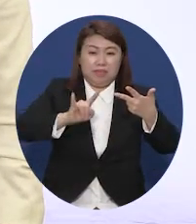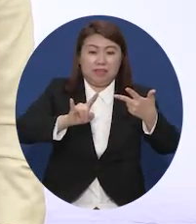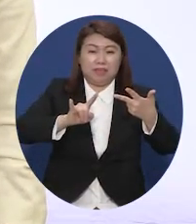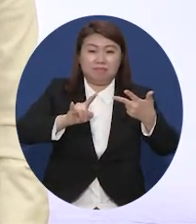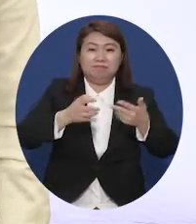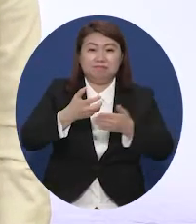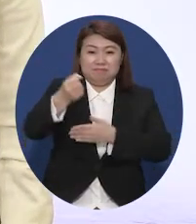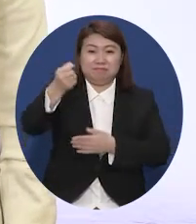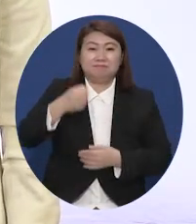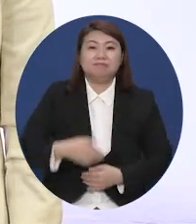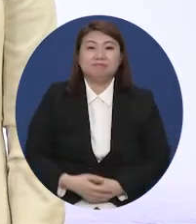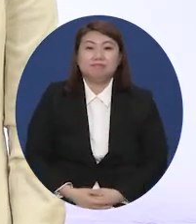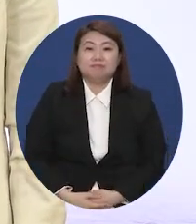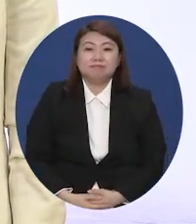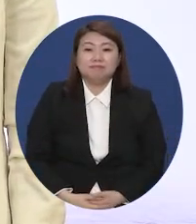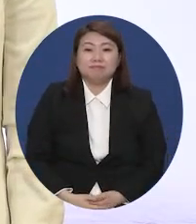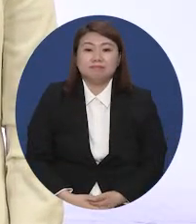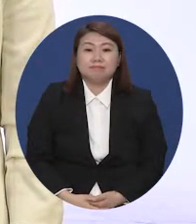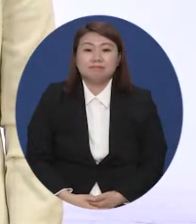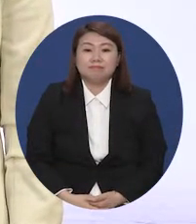까오왁하늘에 관련된 것입니다